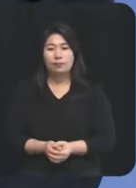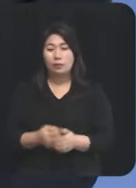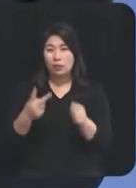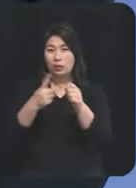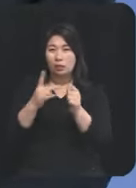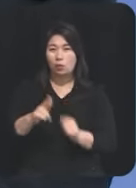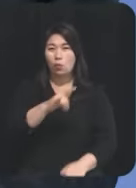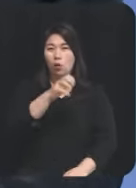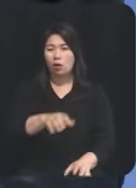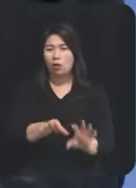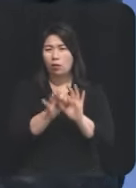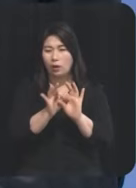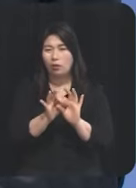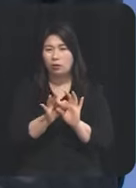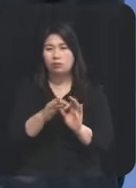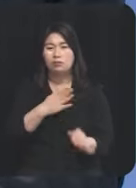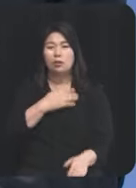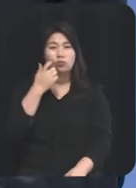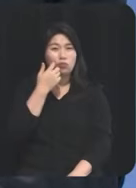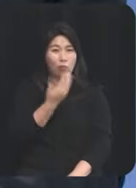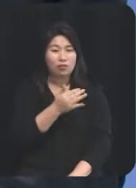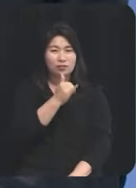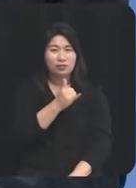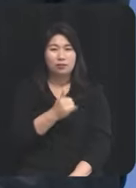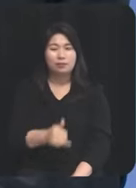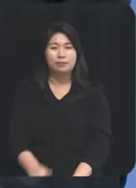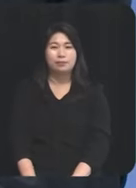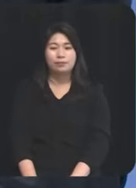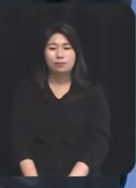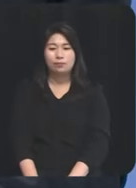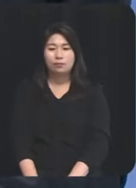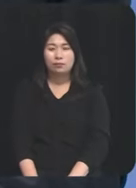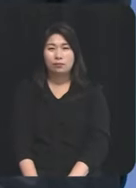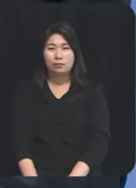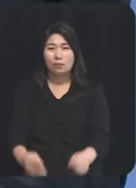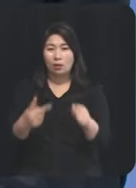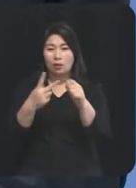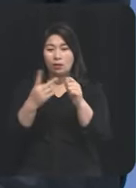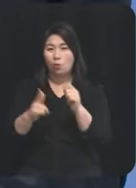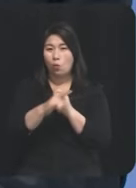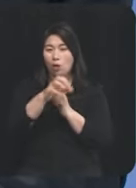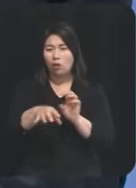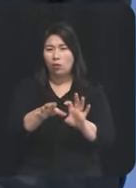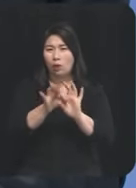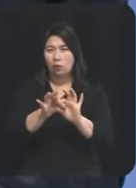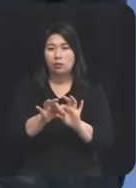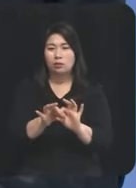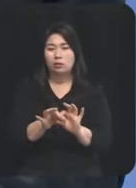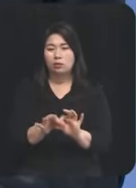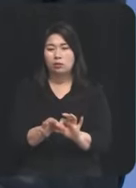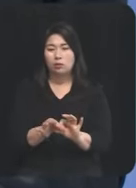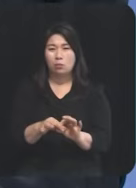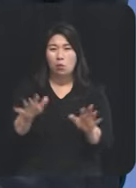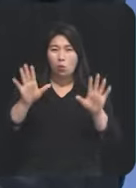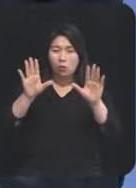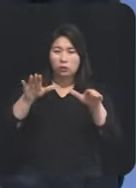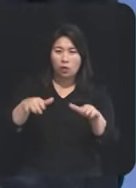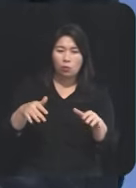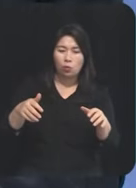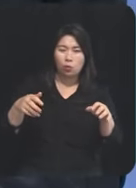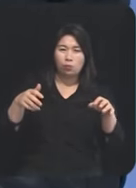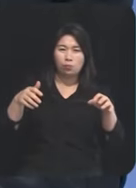제2공항과 관련돼서 한 가지 묻겠습니다. 네. 만약에 제2공항과 관련해서 조류 서식, 조류 충돌,